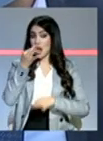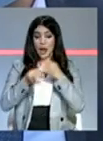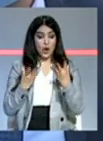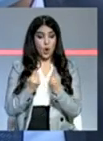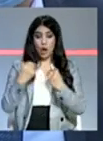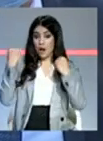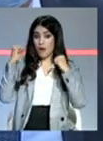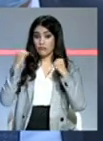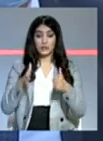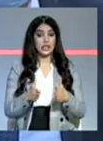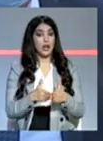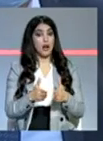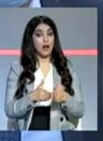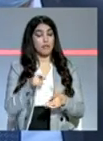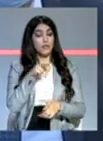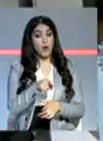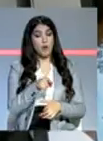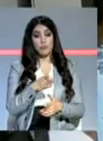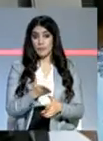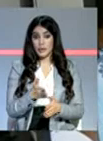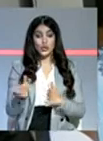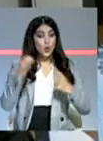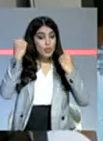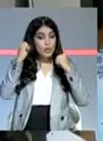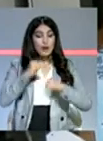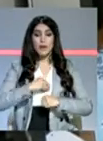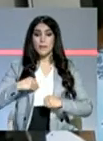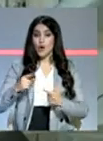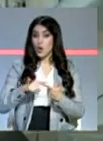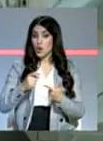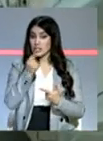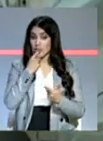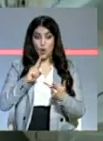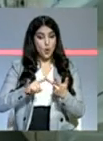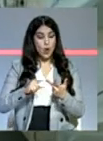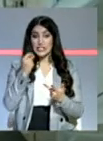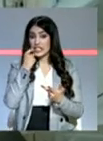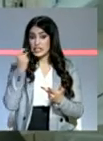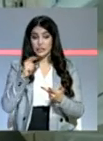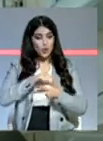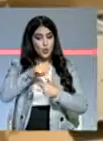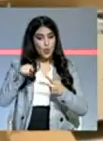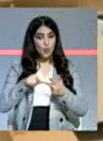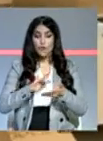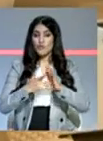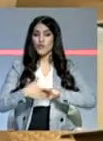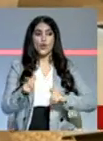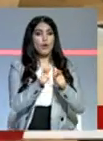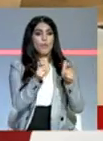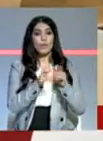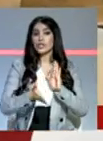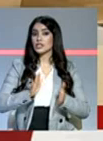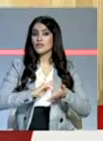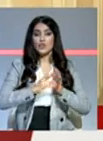يقلق العملية الصحية وعملية التغطية الصحية. إضراب الأطباء والصيادلة وأطباء الأسنان بجميع المؤسسات الصحية في